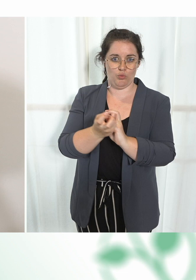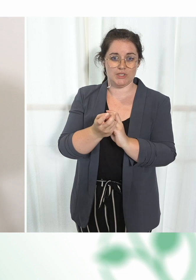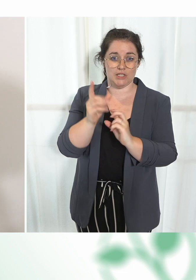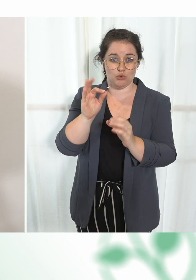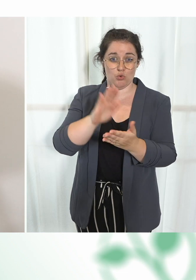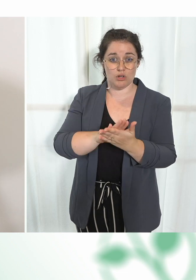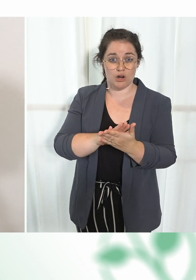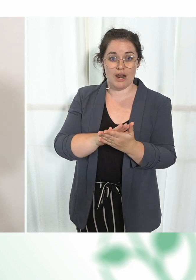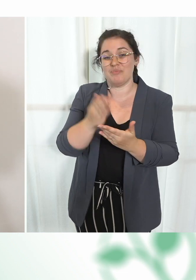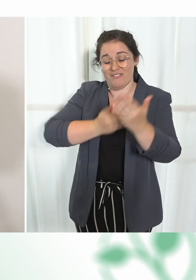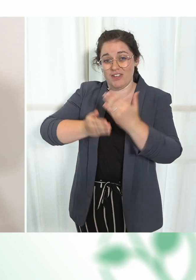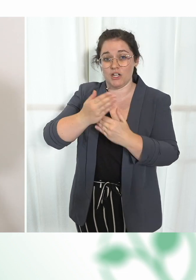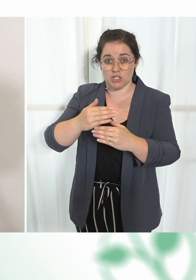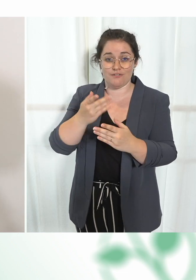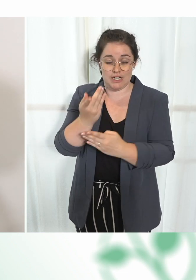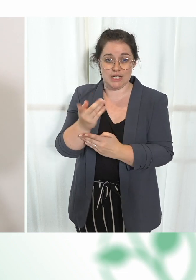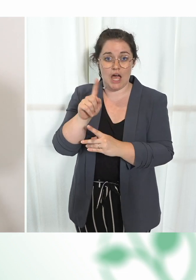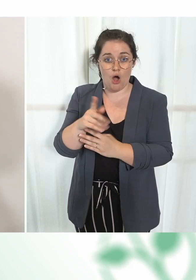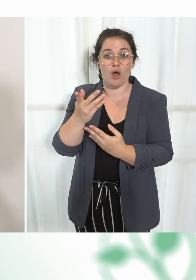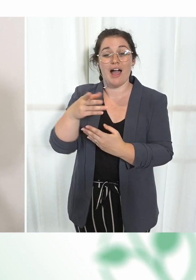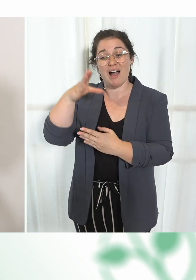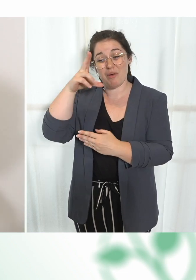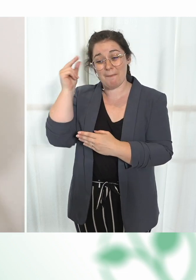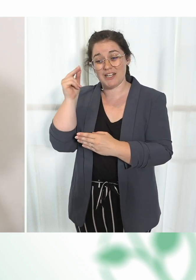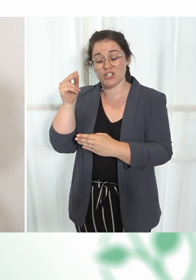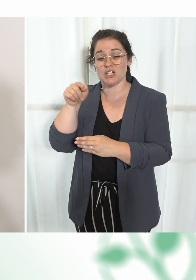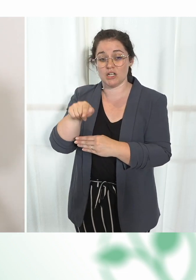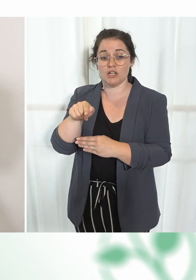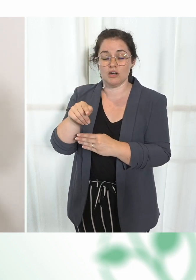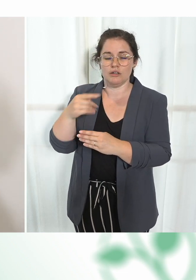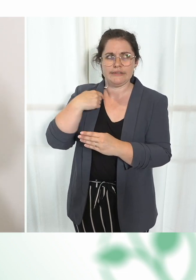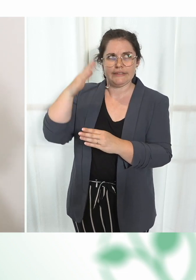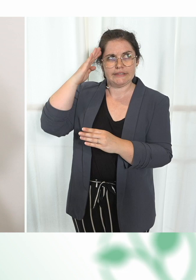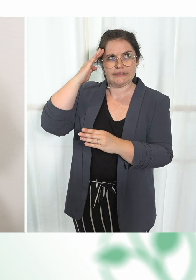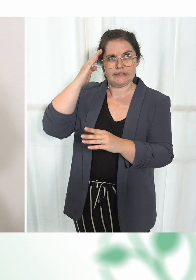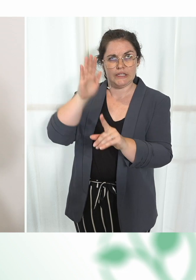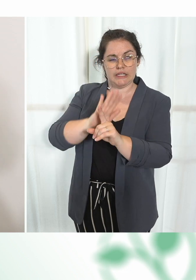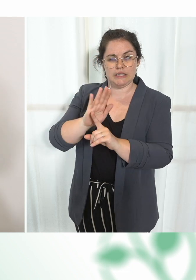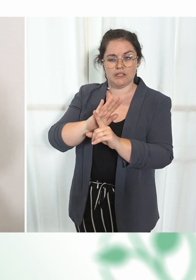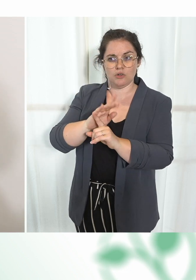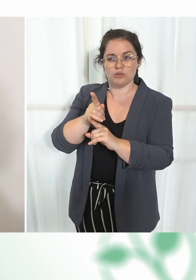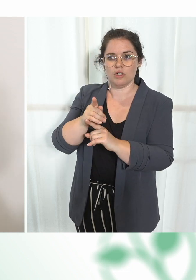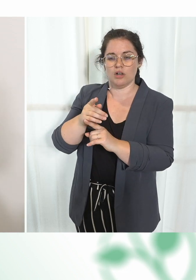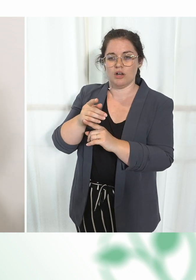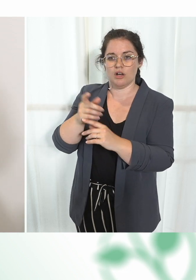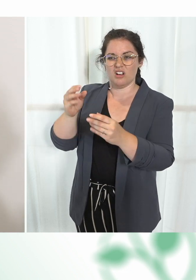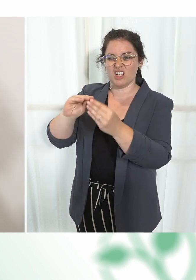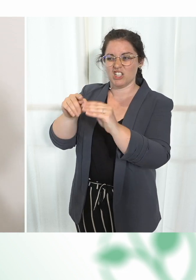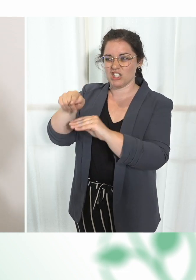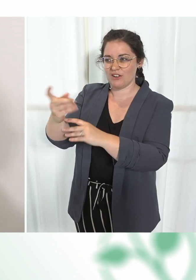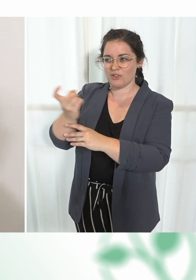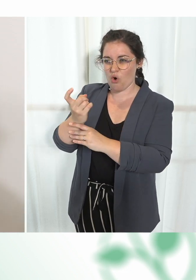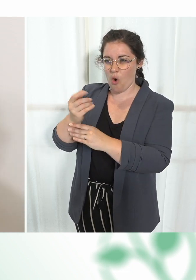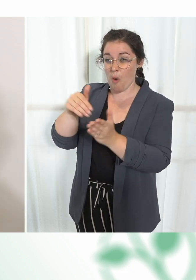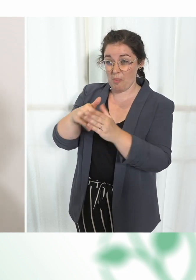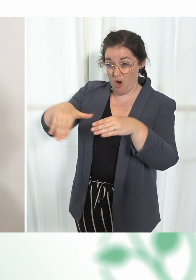zum einen natürlich einen wirtschaftlichen Charakter, aber wenn, dann schon Menschen und du weißt im Hintergrund, da kommt jetzt eine Filiale auf dich zu und du brauchst Personal,